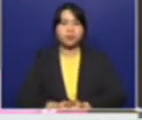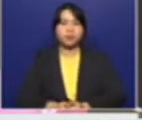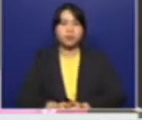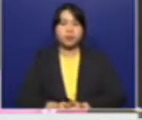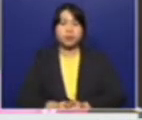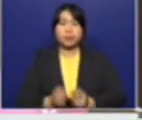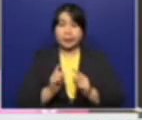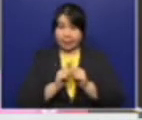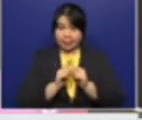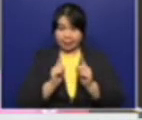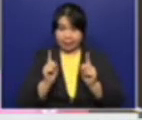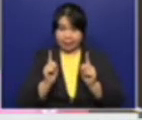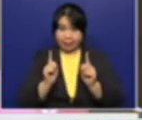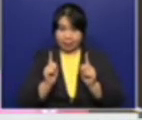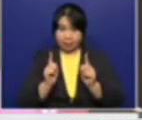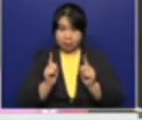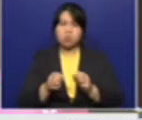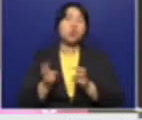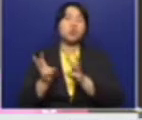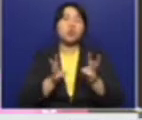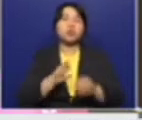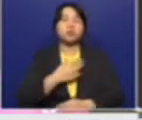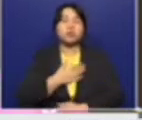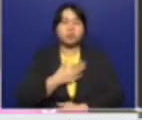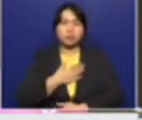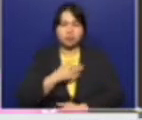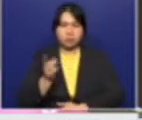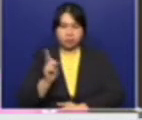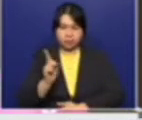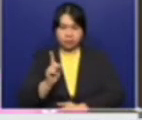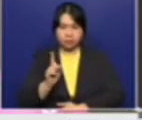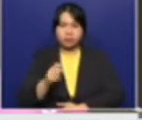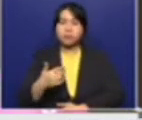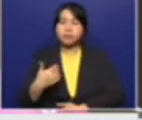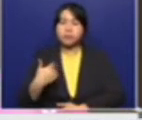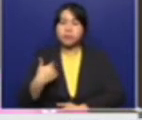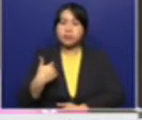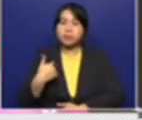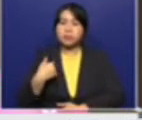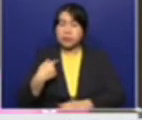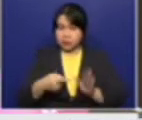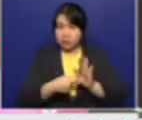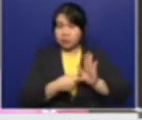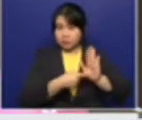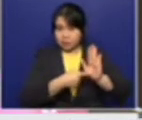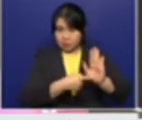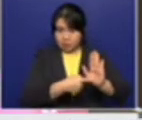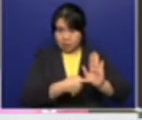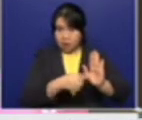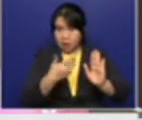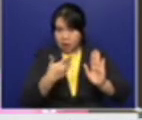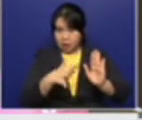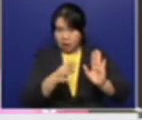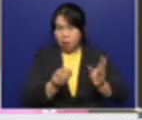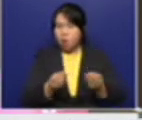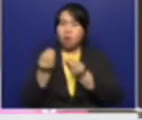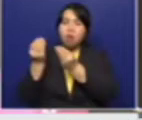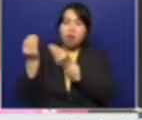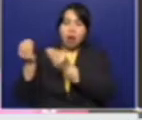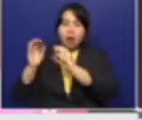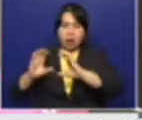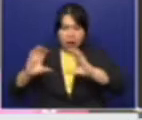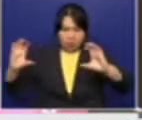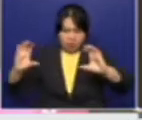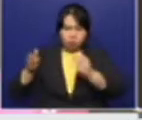แต่แนวทางของผมนั้นได้เสนอมตินี้ส่งไปยังรัฐบาลโดยต